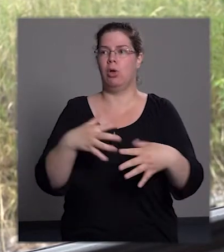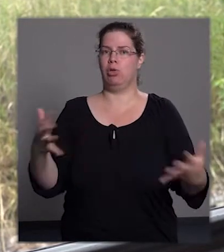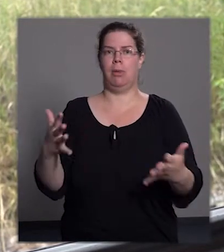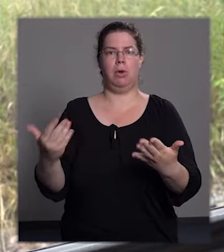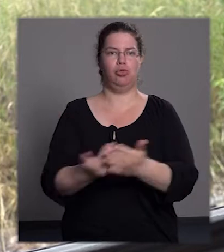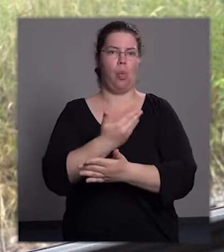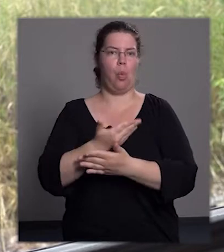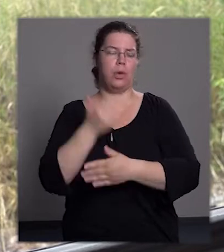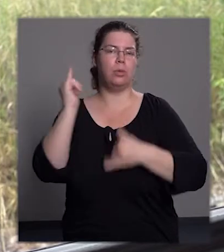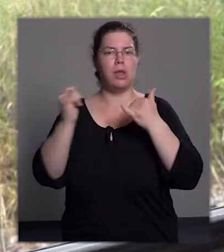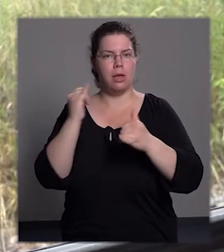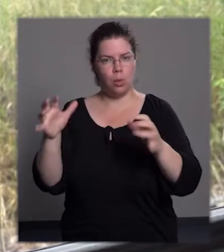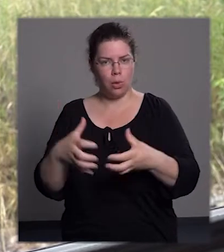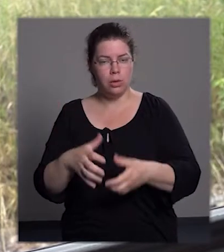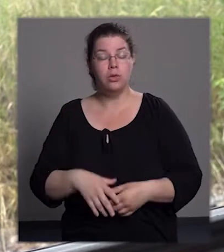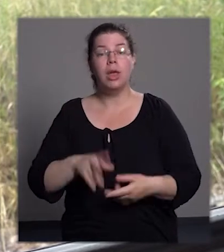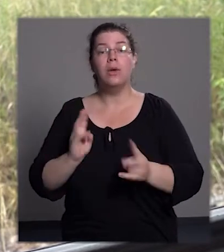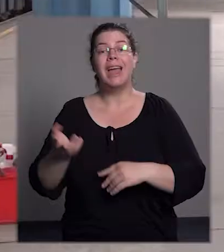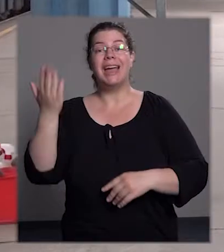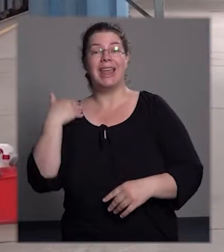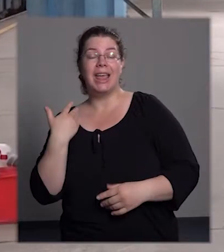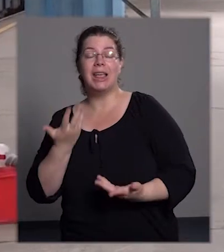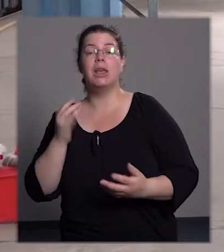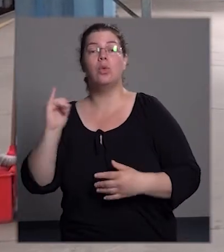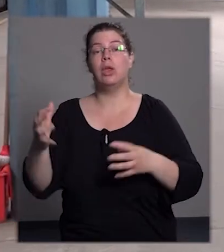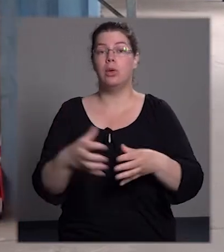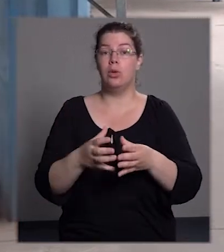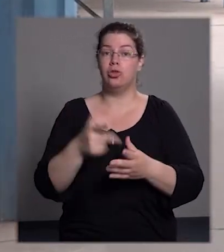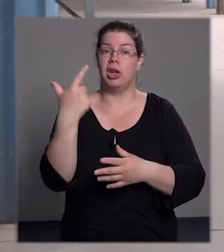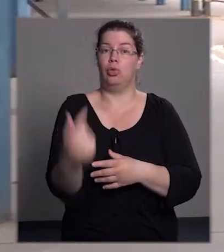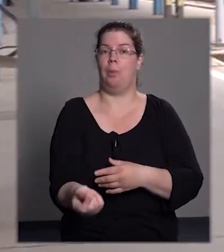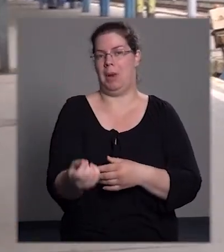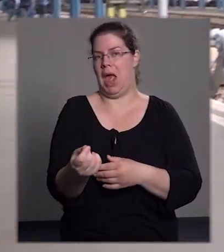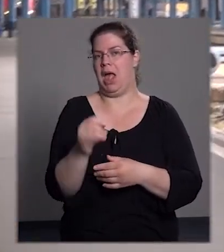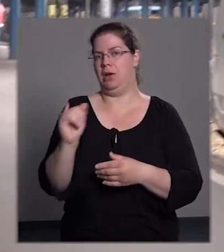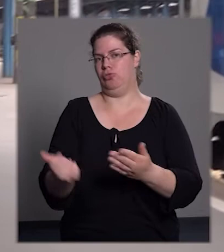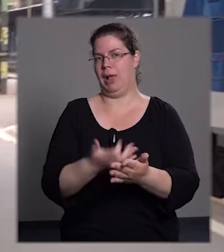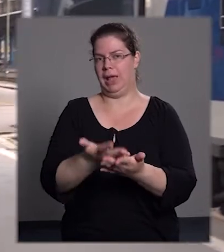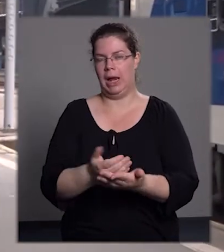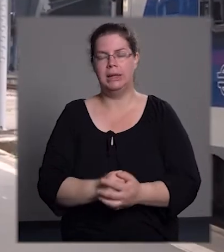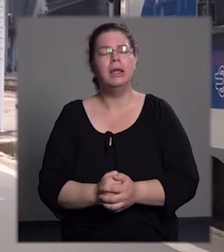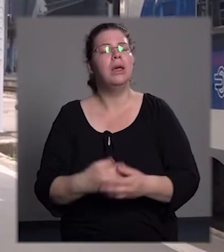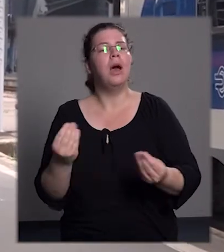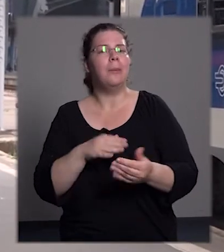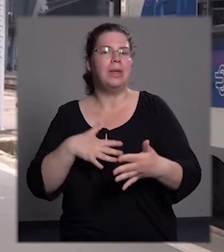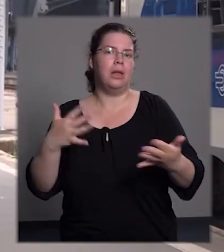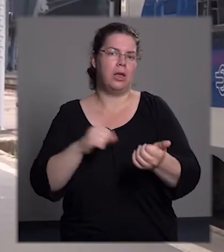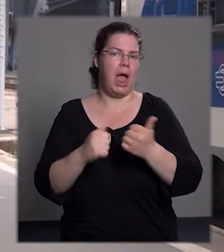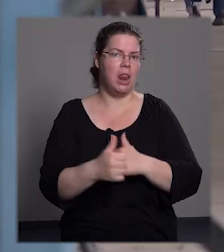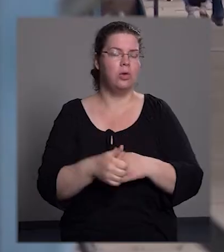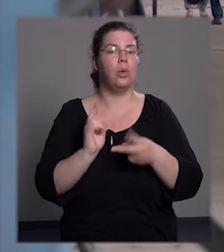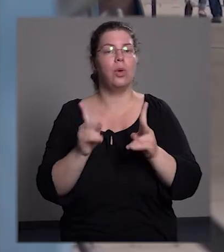utazó közönség, hogy a régi utazó közönségnek nagyjából a duplája is megjelent. És ami nagyon nagy előny, hogy